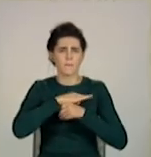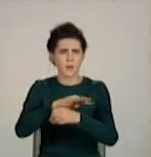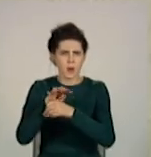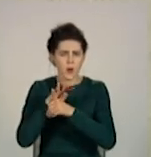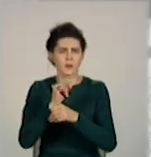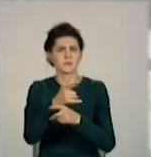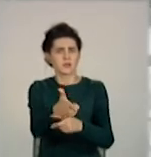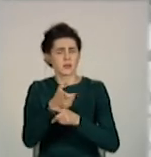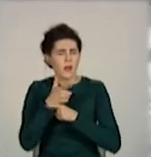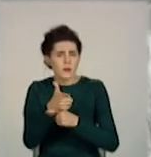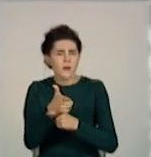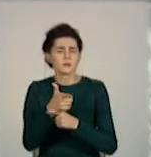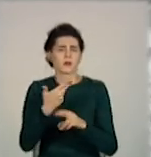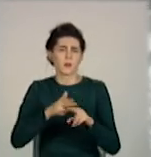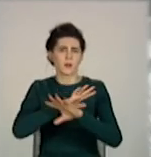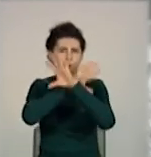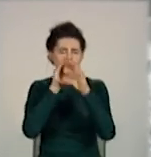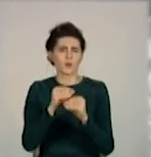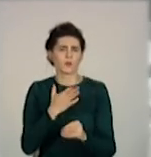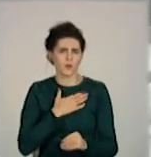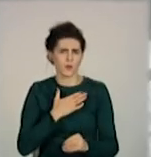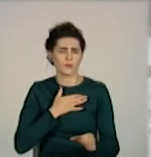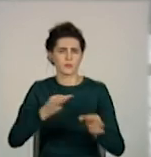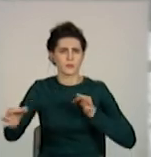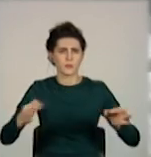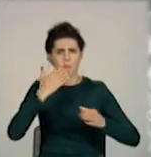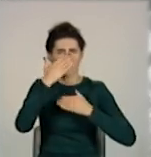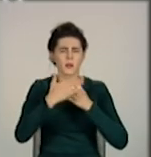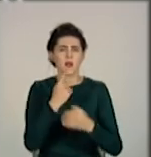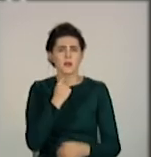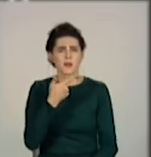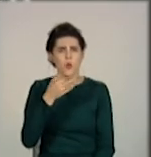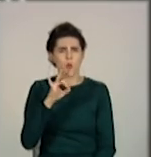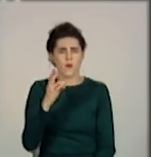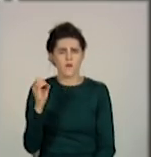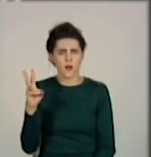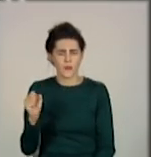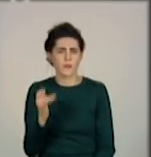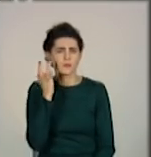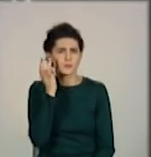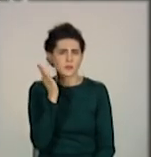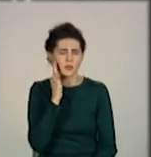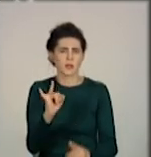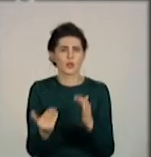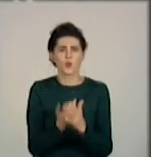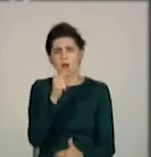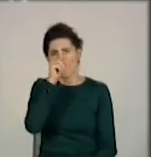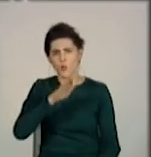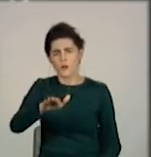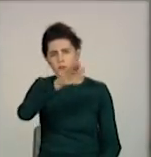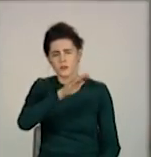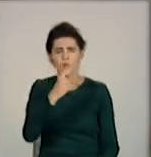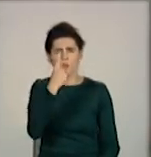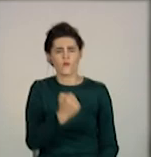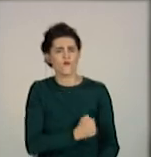кулеметів і стрілецької зброї. Під вогнем були наші позиції поблизу Красногорівки, Оріхового та Новолуганського. Один український